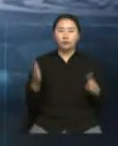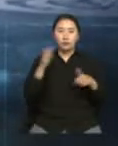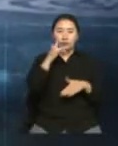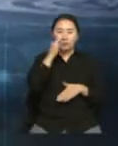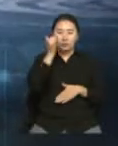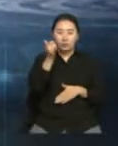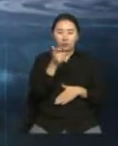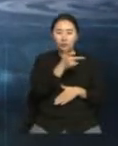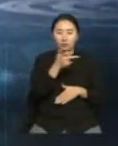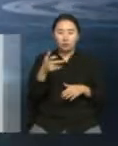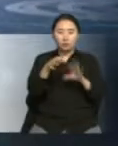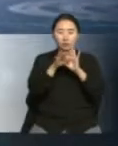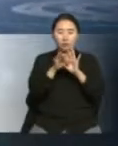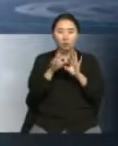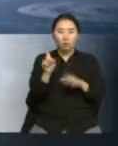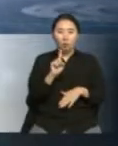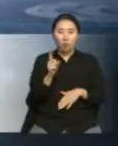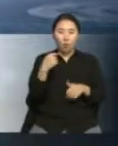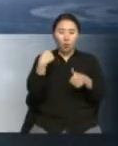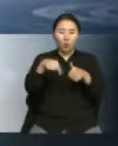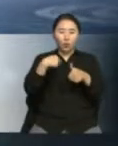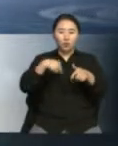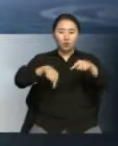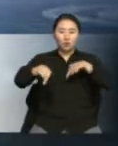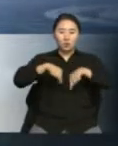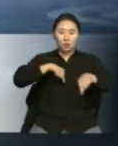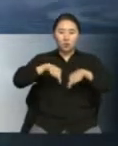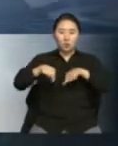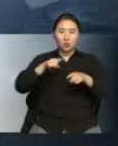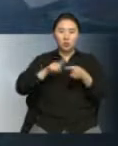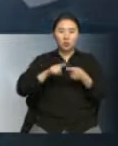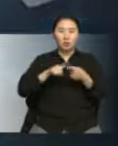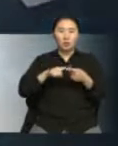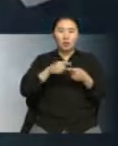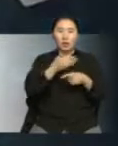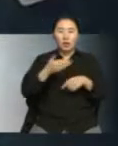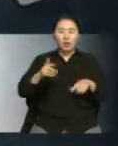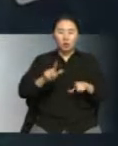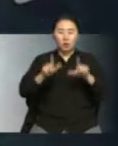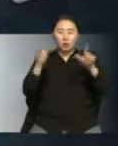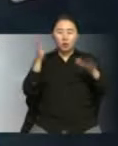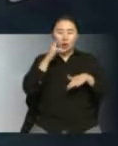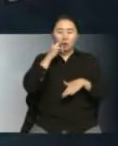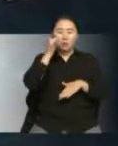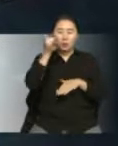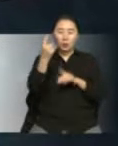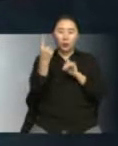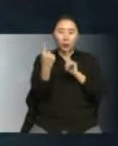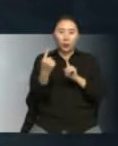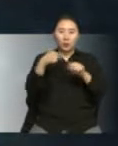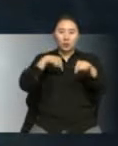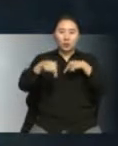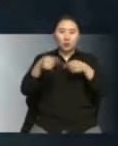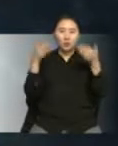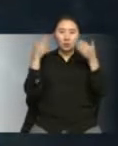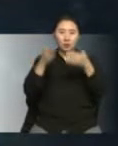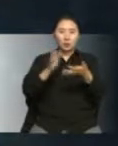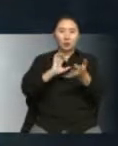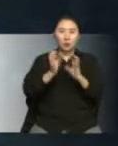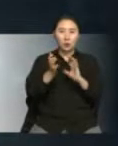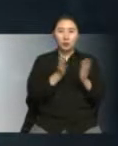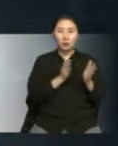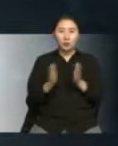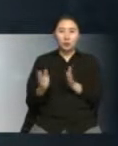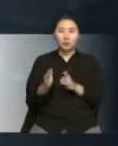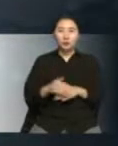학부모들의 최대 관심사는 단연 교육 정책일 겁니다. 강동구에서도 학부모를 대상으로 교육 정책 방향을 논의하는